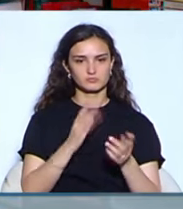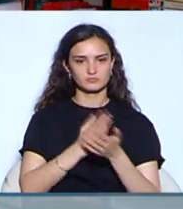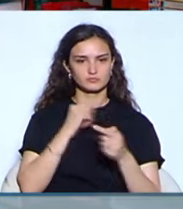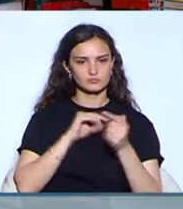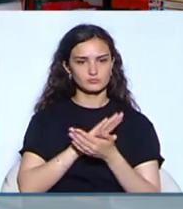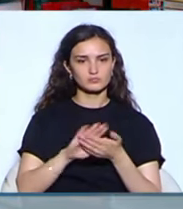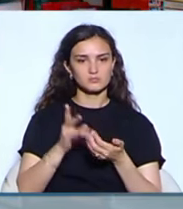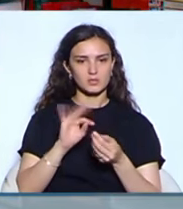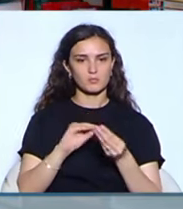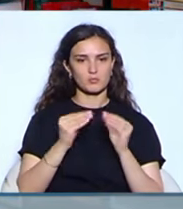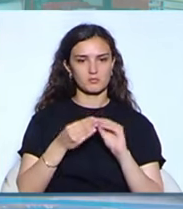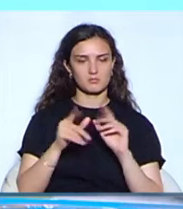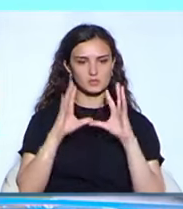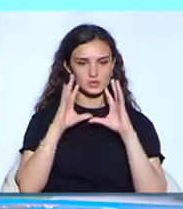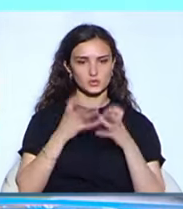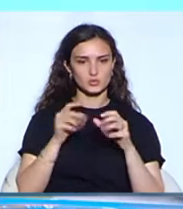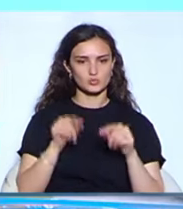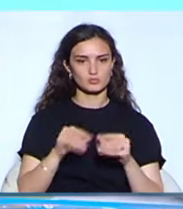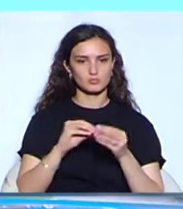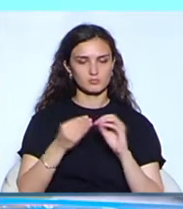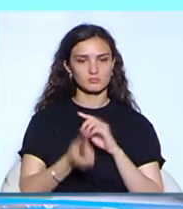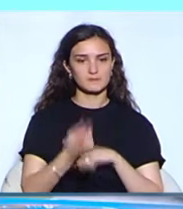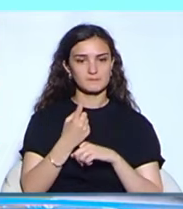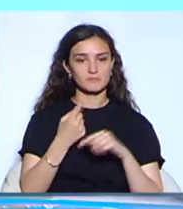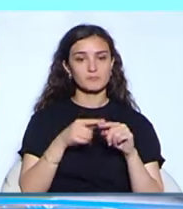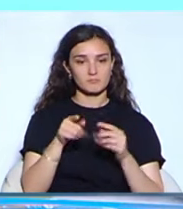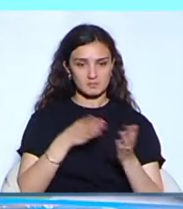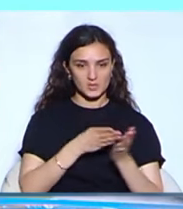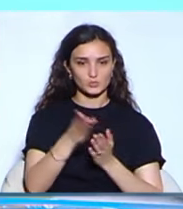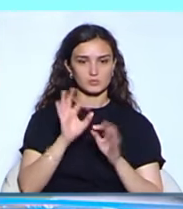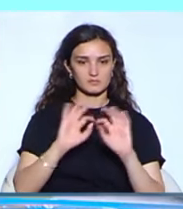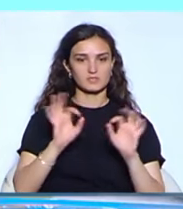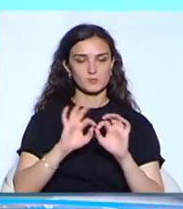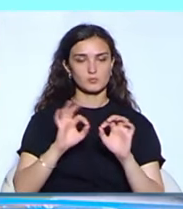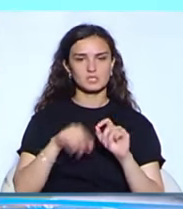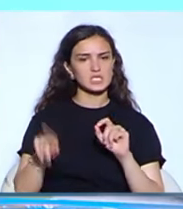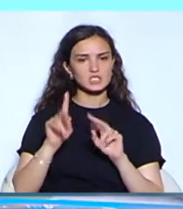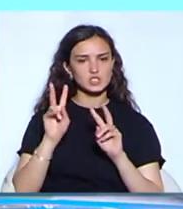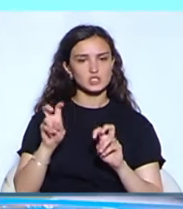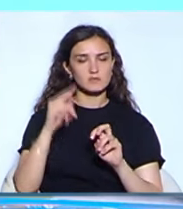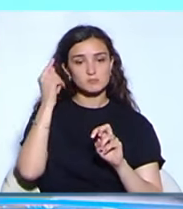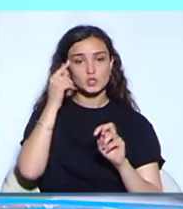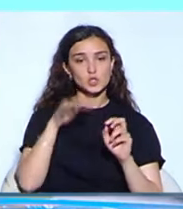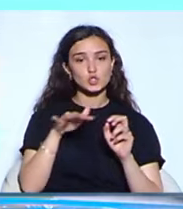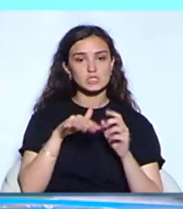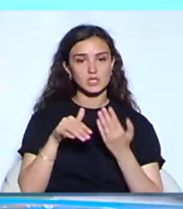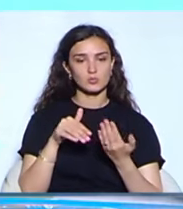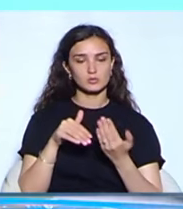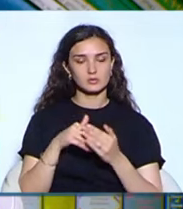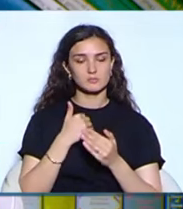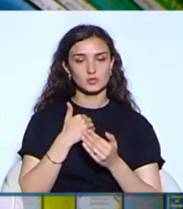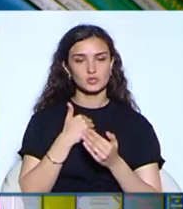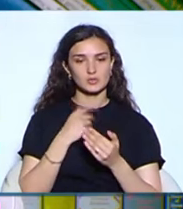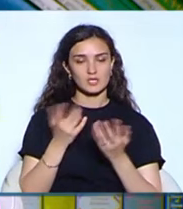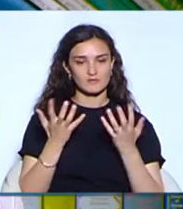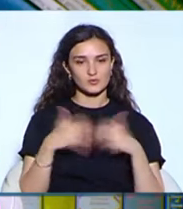და გამოავლენს ძალიან სერიოზულ თავსატკივარს. აი ამ მიმართულებით წავიდეთ, ხო? რას გულისხმობთ ფსიქოსოციალურ დია? აი მინდოდა